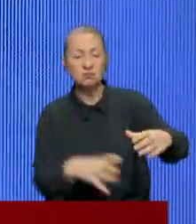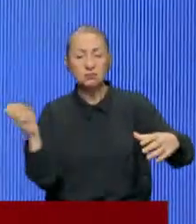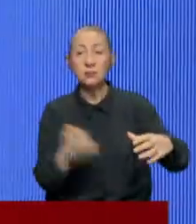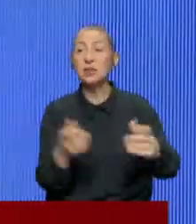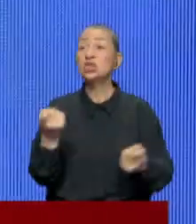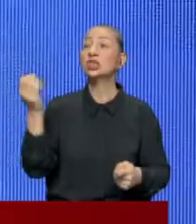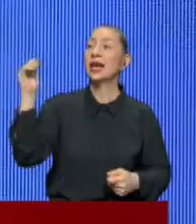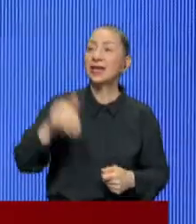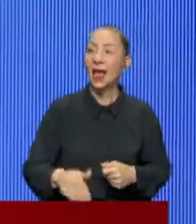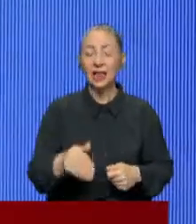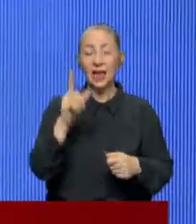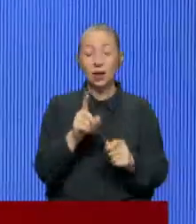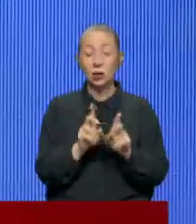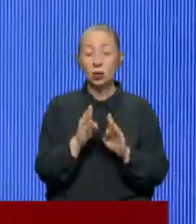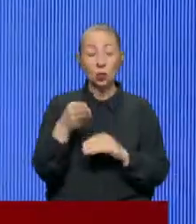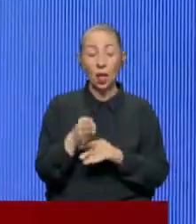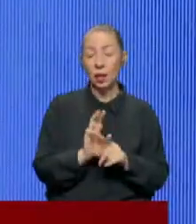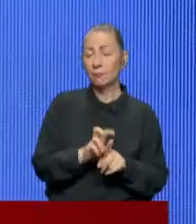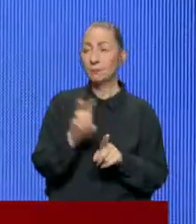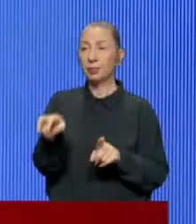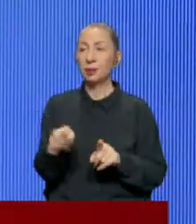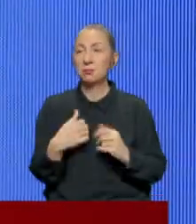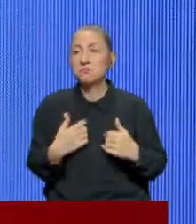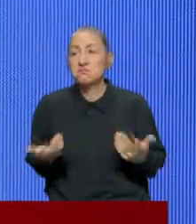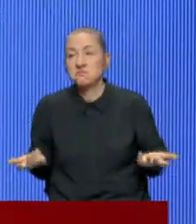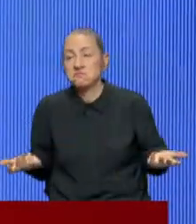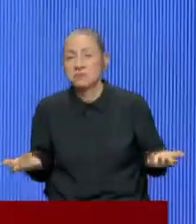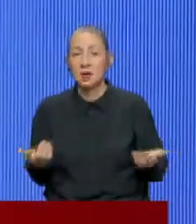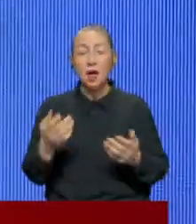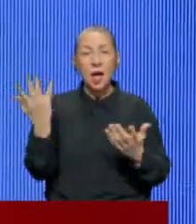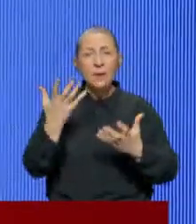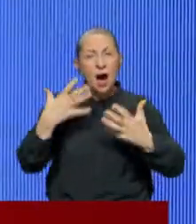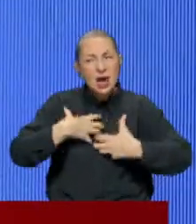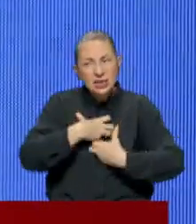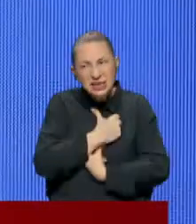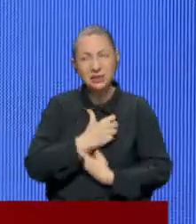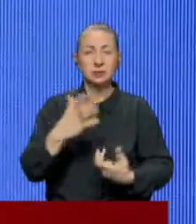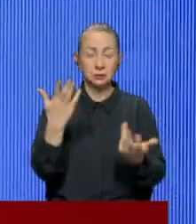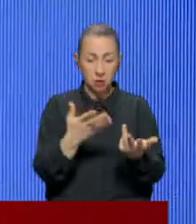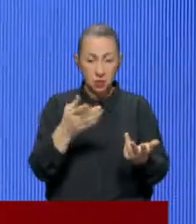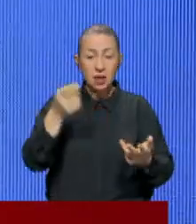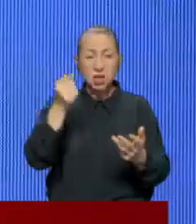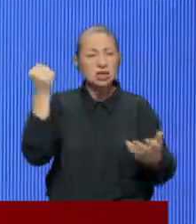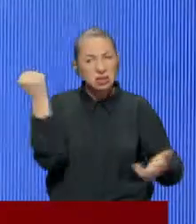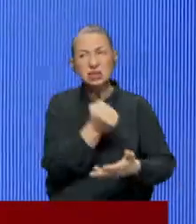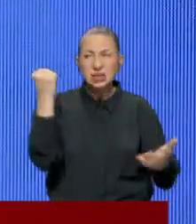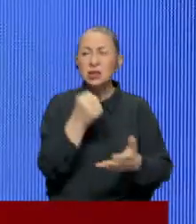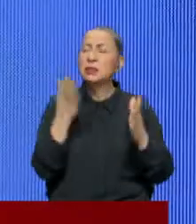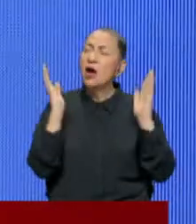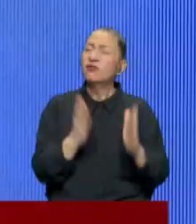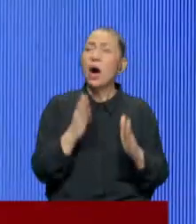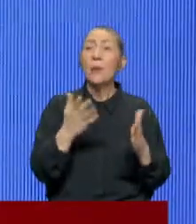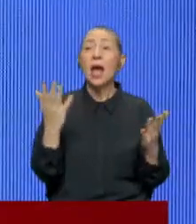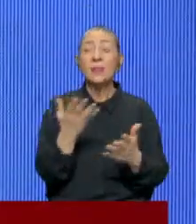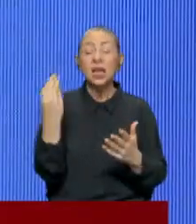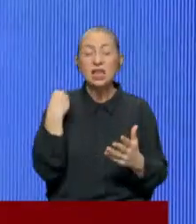işlerine gelen ilk durakta o trenden indiler. Hem kanayan yaralarımızı bıçakla deştiler hem